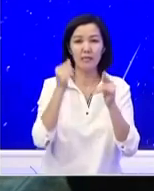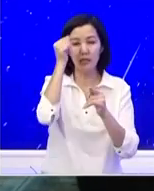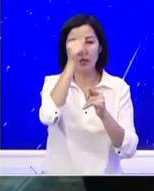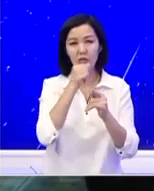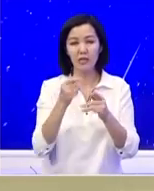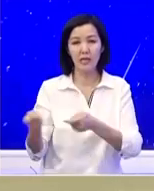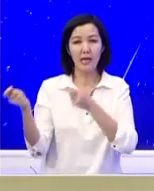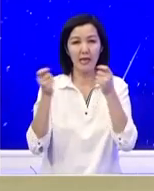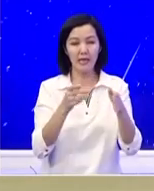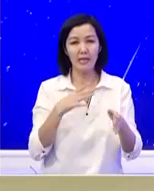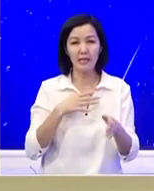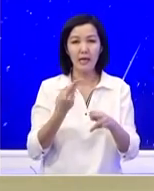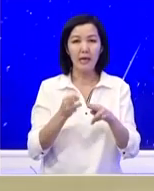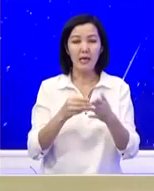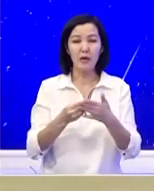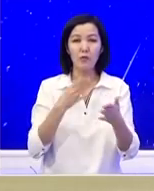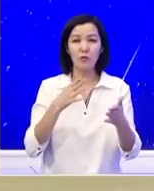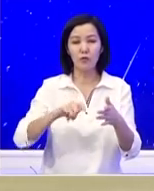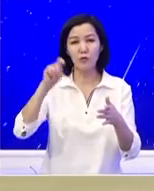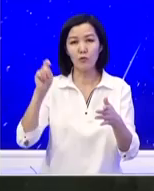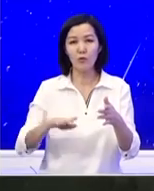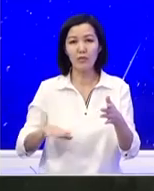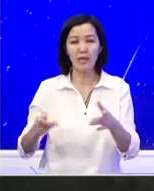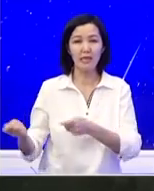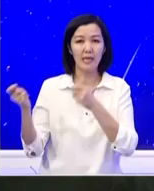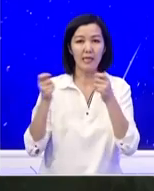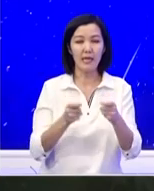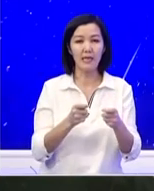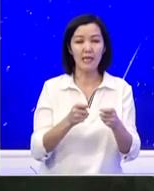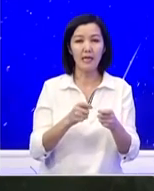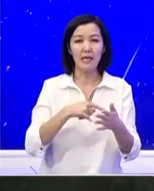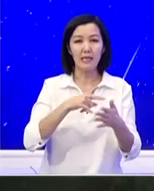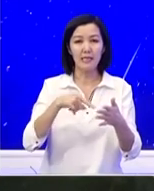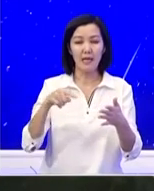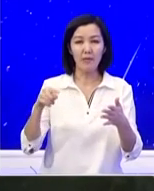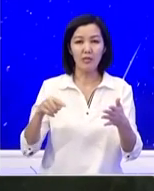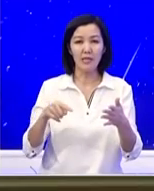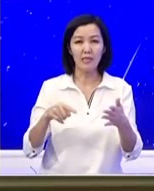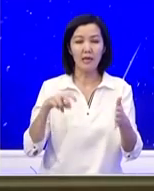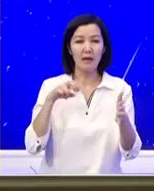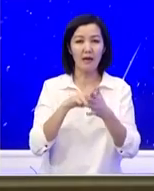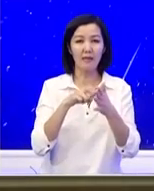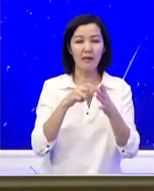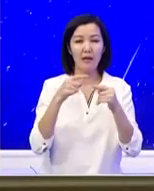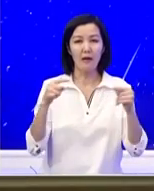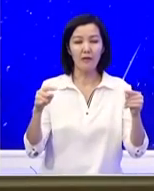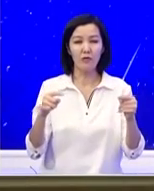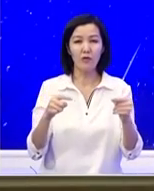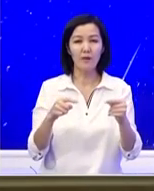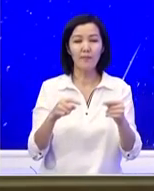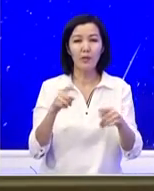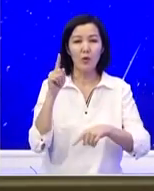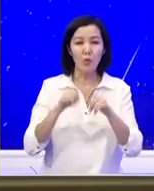жылдары әкелініпті. Ең құндысы соғыс алаңынан келген мына қанды сиямен жазылған жауынгерлер хаттары. Әрбір қарпінде